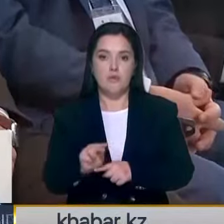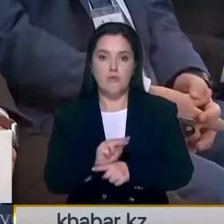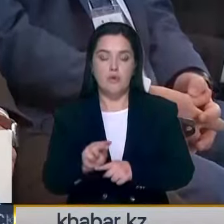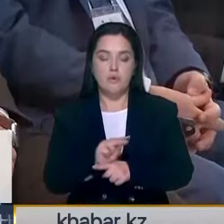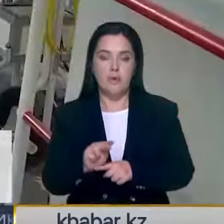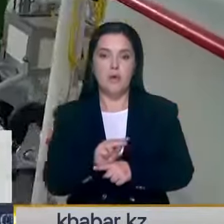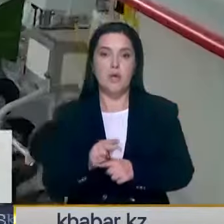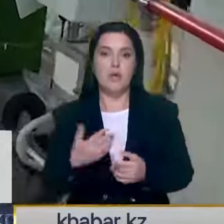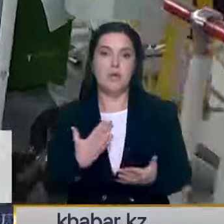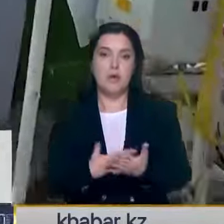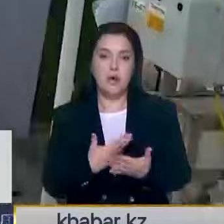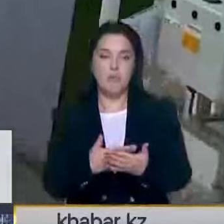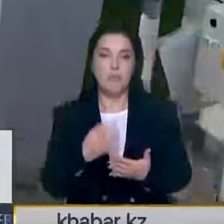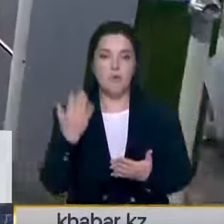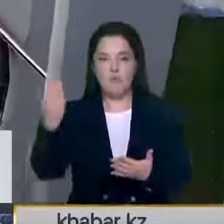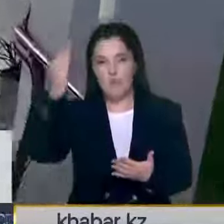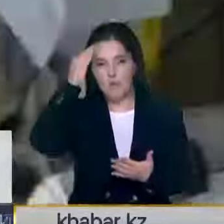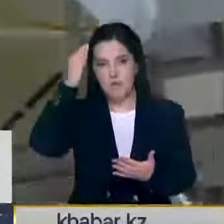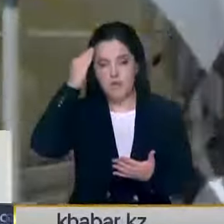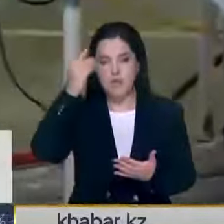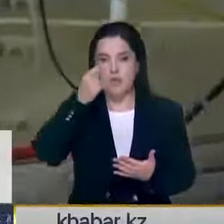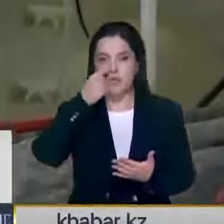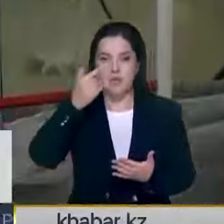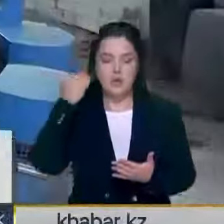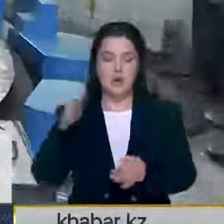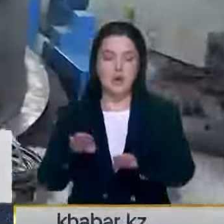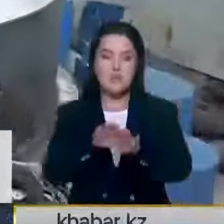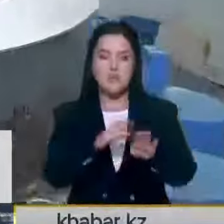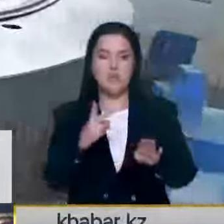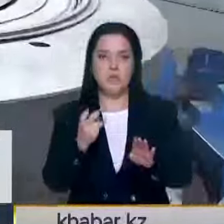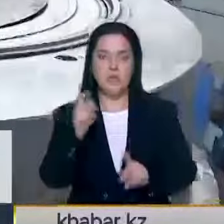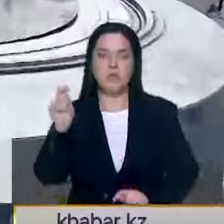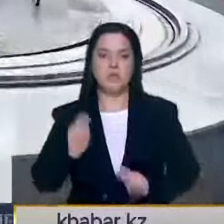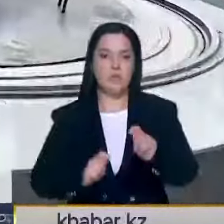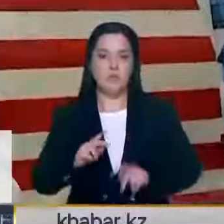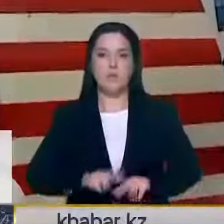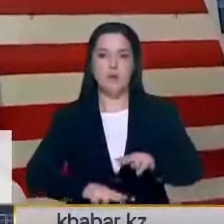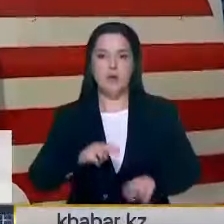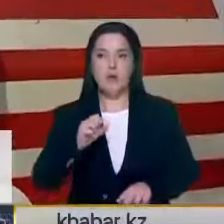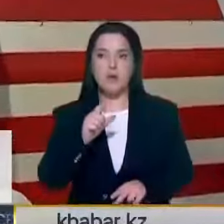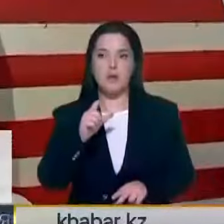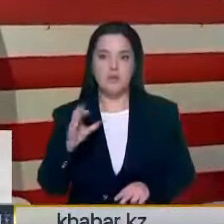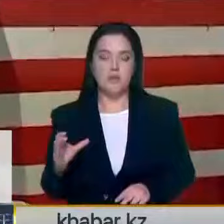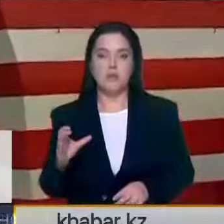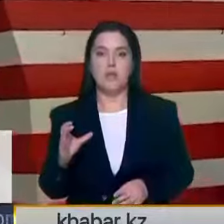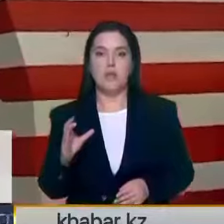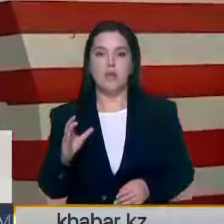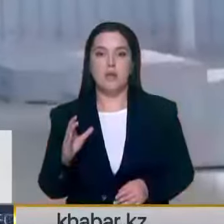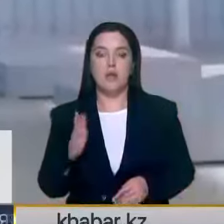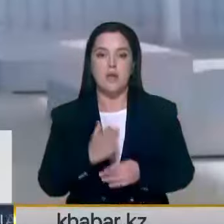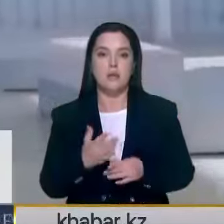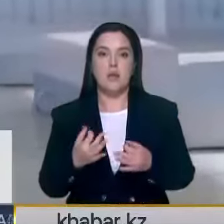страной например по его мнению недавней общенациональный форум по строительству АС показал приверженность страны